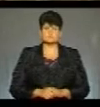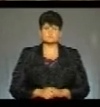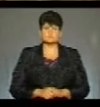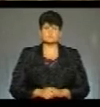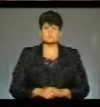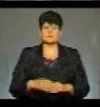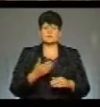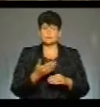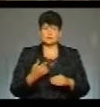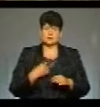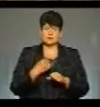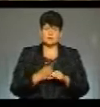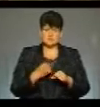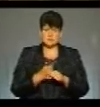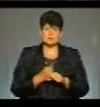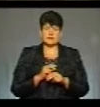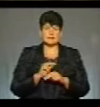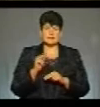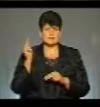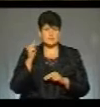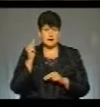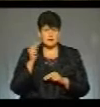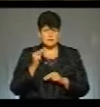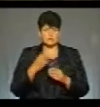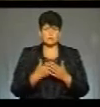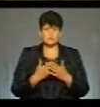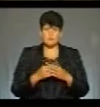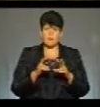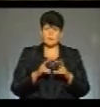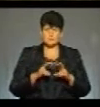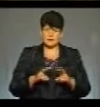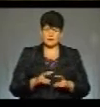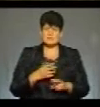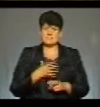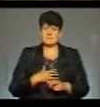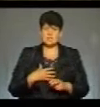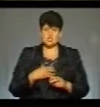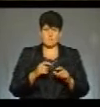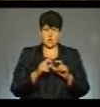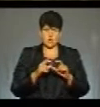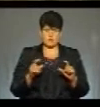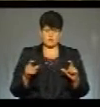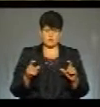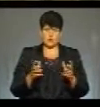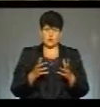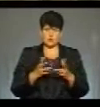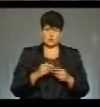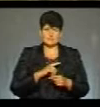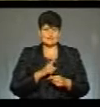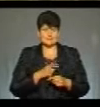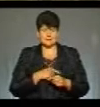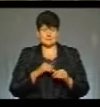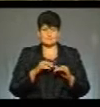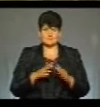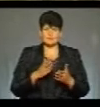Ми відпрацьовуємо тактичні навики, тобто аналіз самого важливого об'єкту, розрахунок сил і засобів,